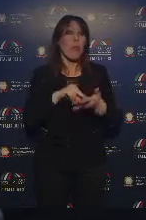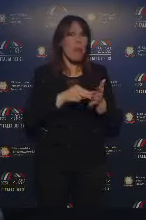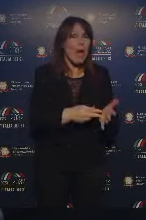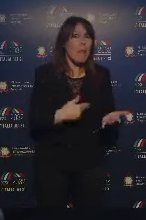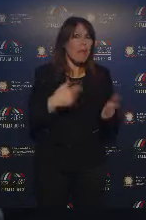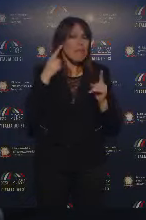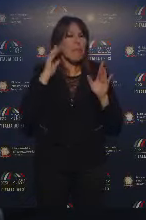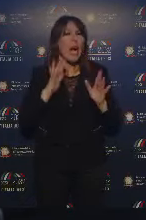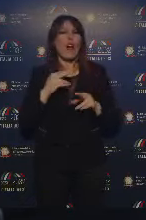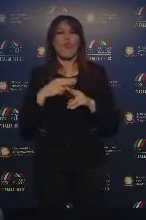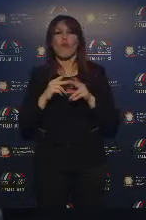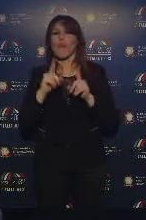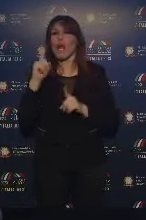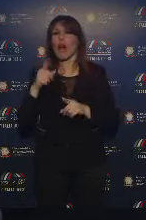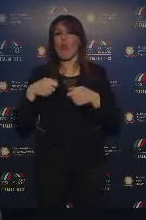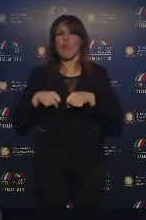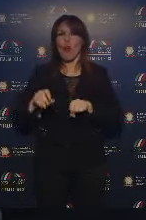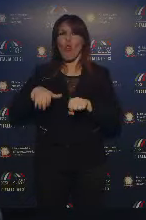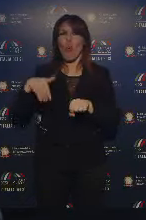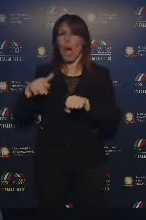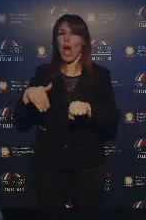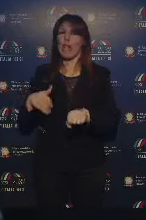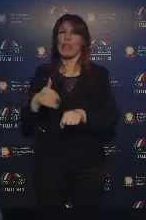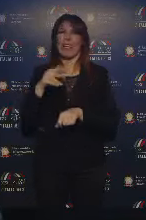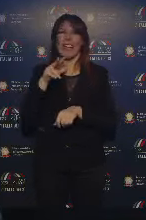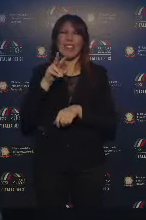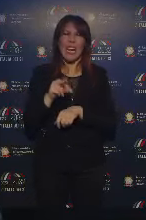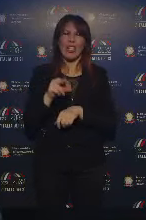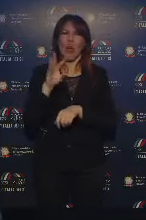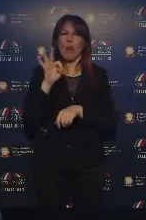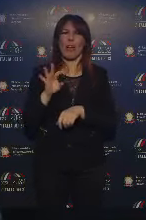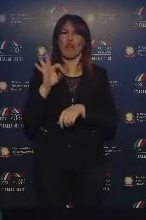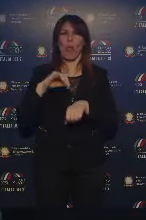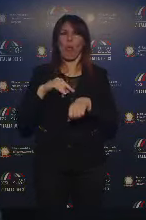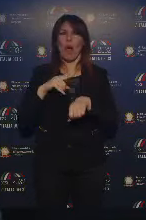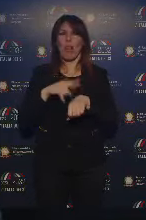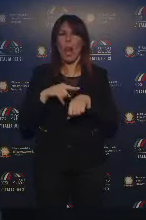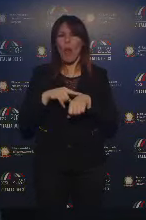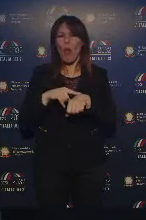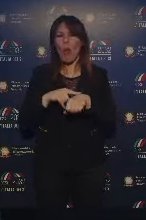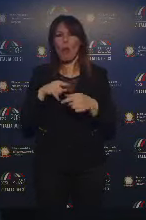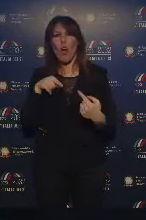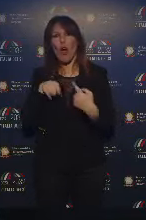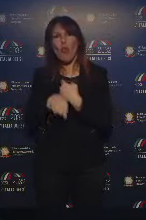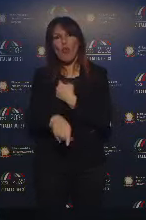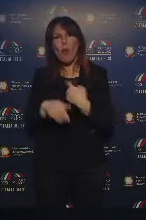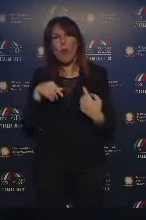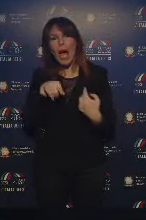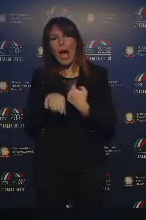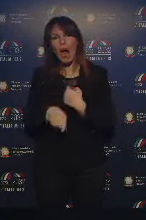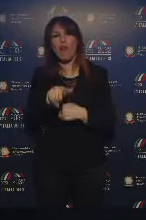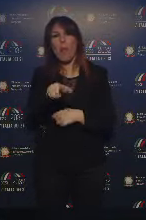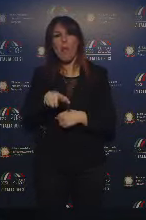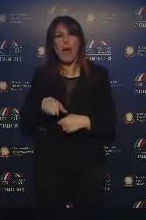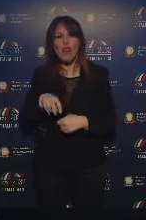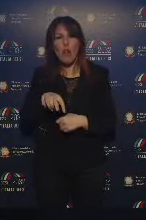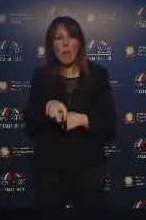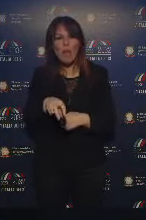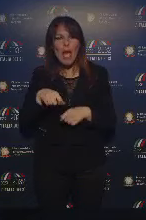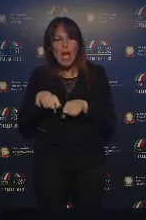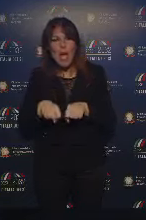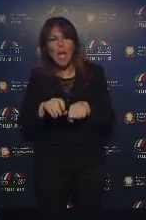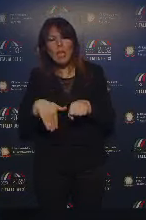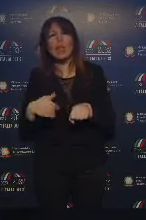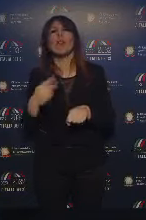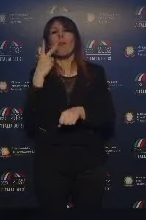sono monopattini ovunque che sfrecciano a 30 40 50 allano e sui marciapiedi Quindi abbiamo previsto come Per tutti gli